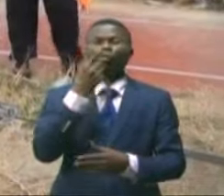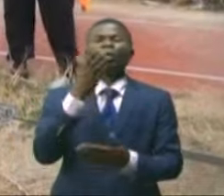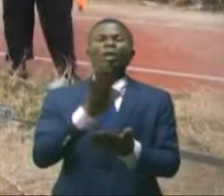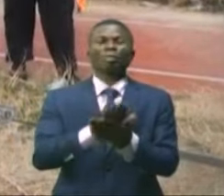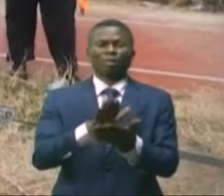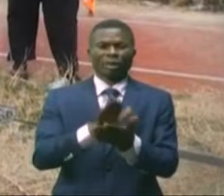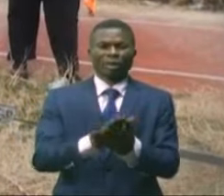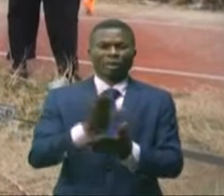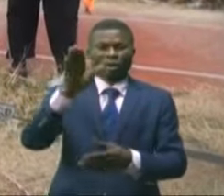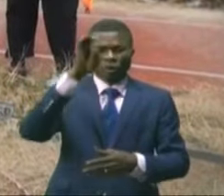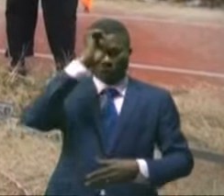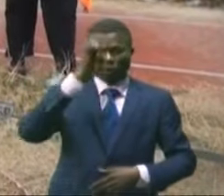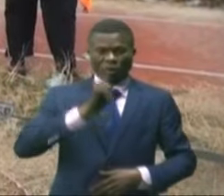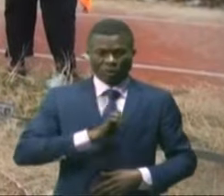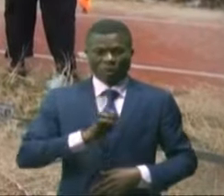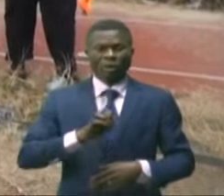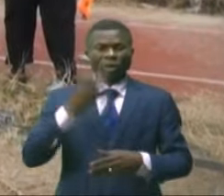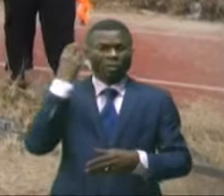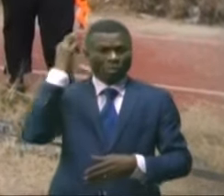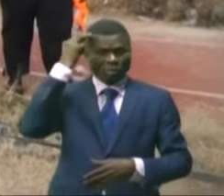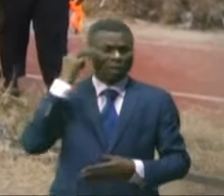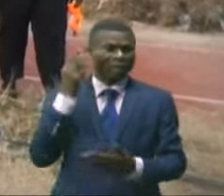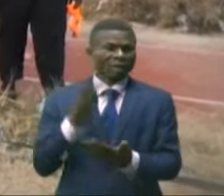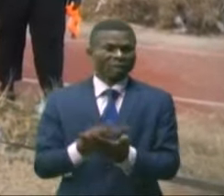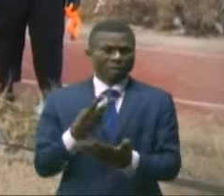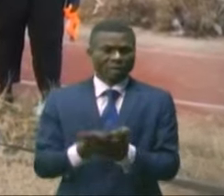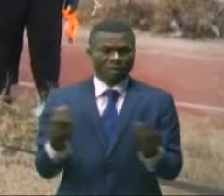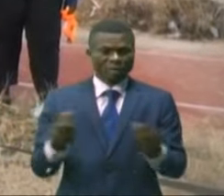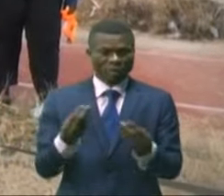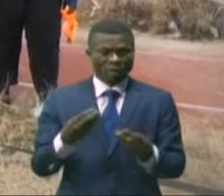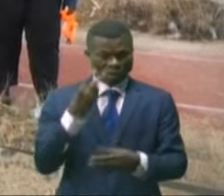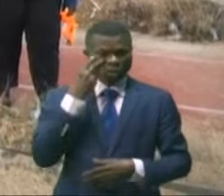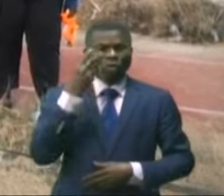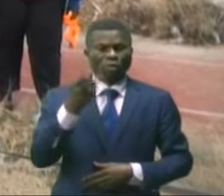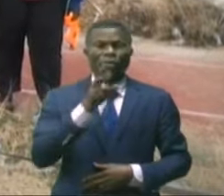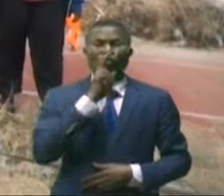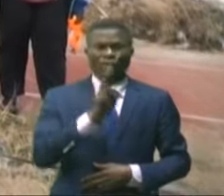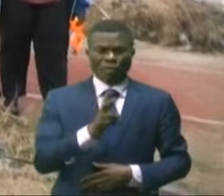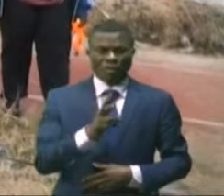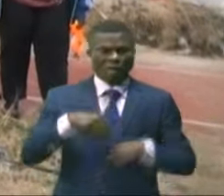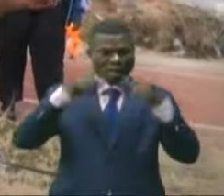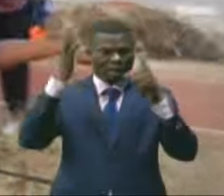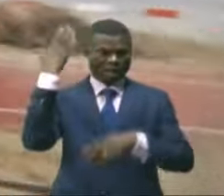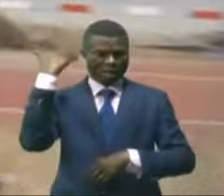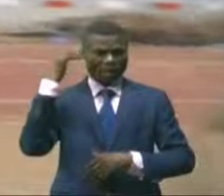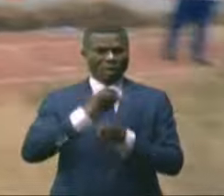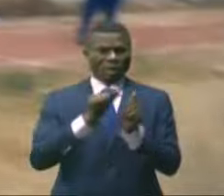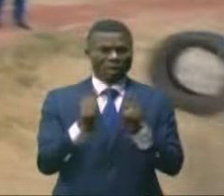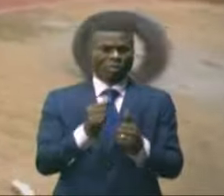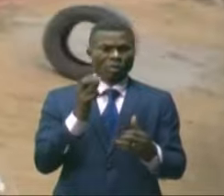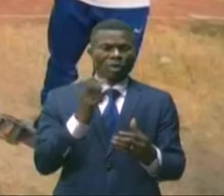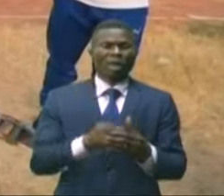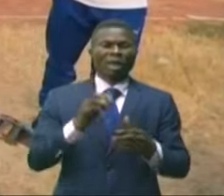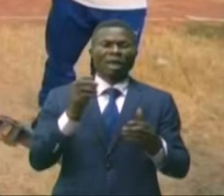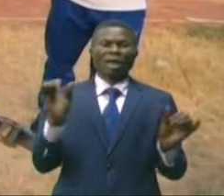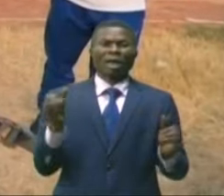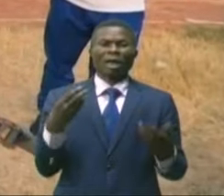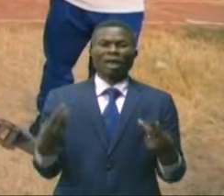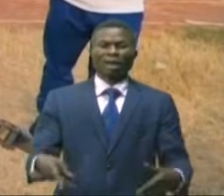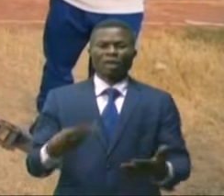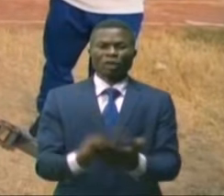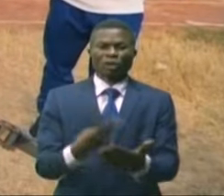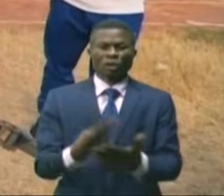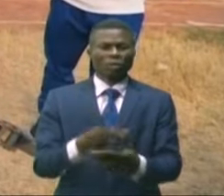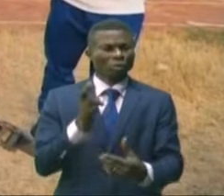beaucoup son Excellence Didier Boudimbou parce qu'on a senti qu'il y a quelques années, la question du handisport n'était pas vraiment